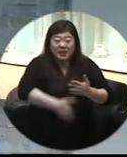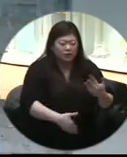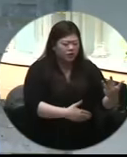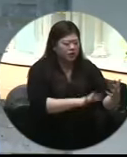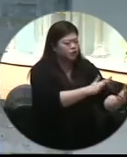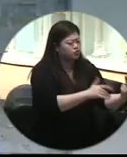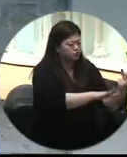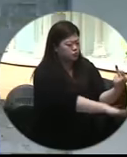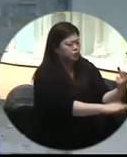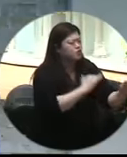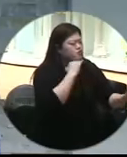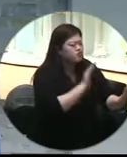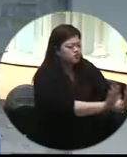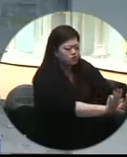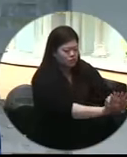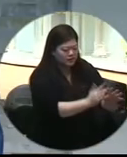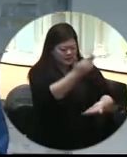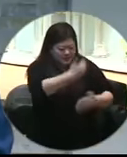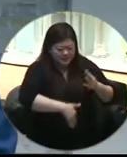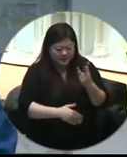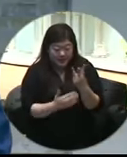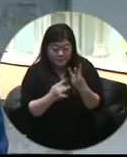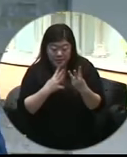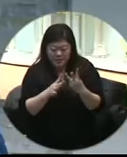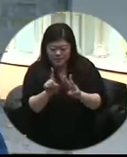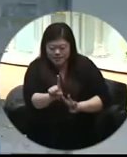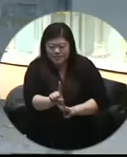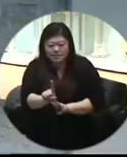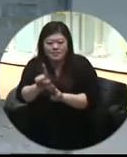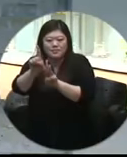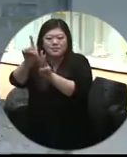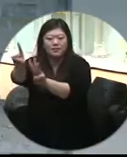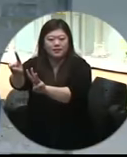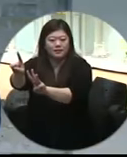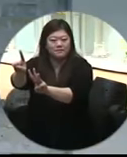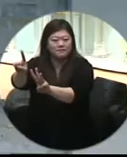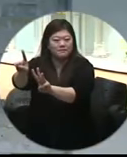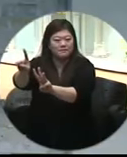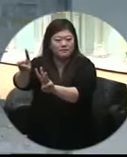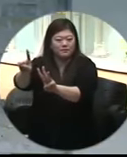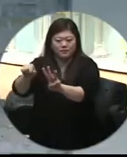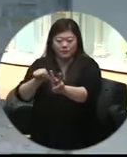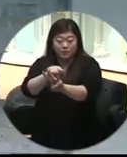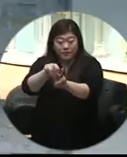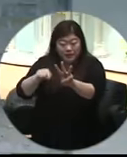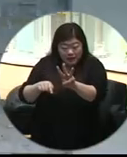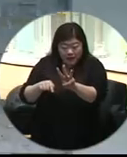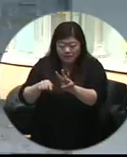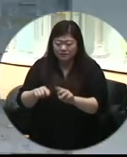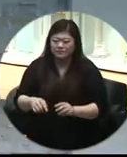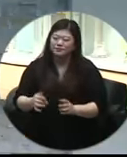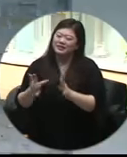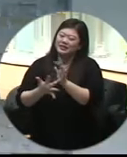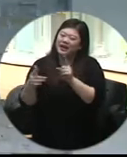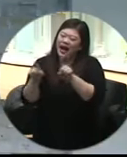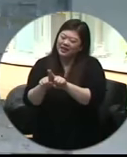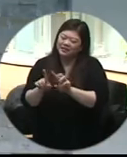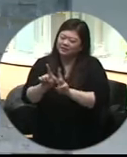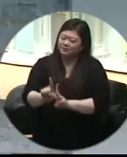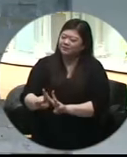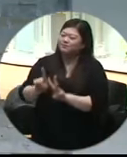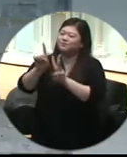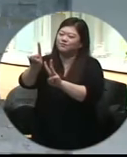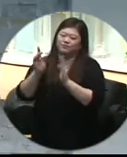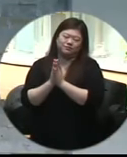그러고 올라갔습니다. 그런데 이곳에서 세 제자들이 놀라운 광경을 보게